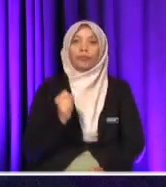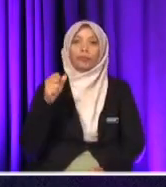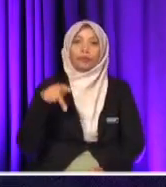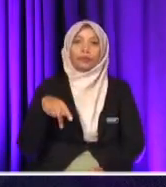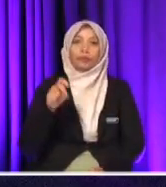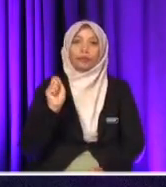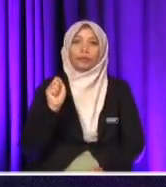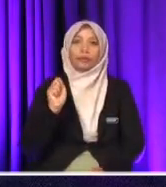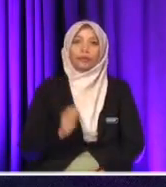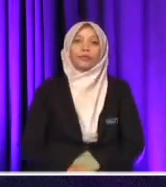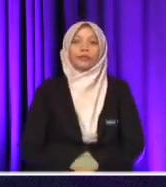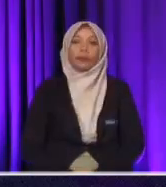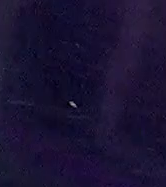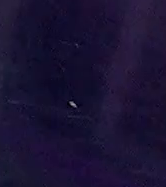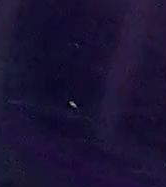TV KPM.